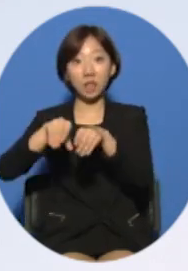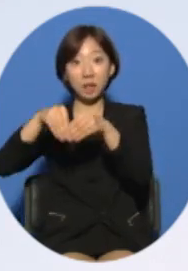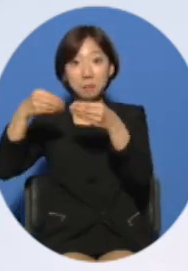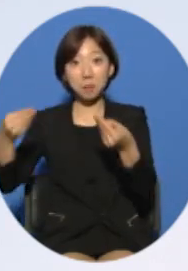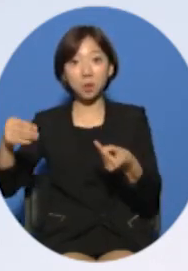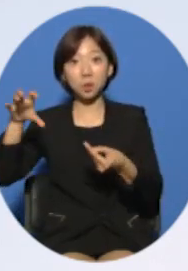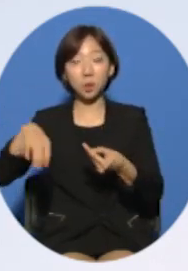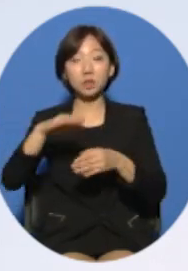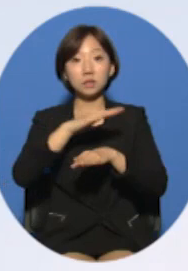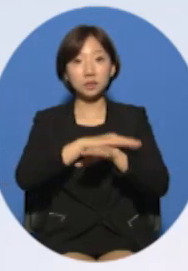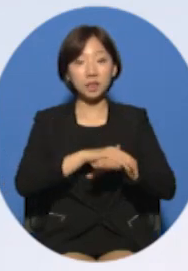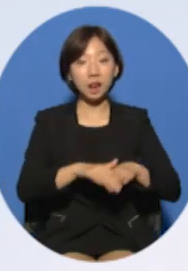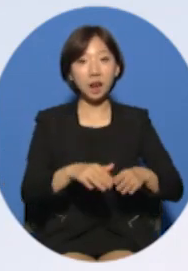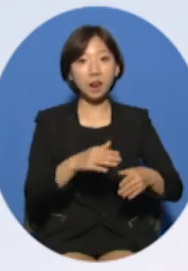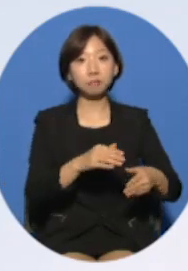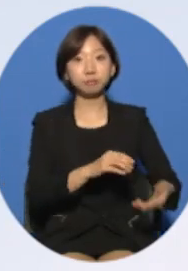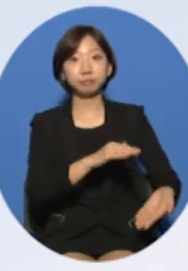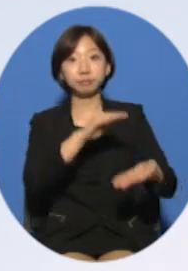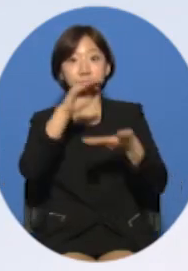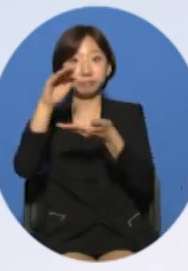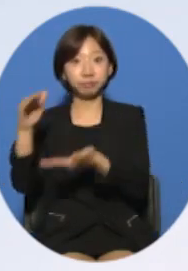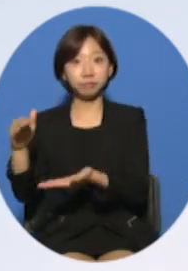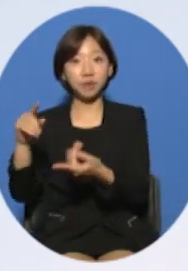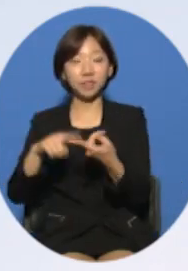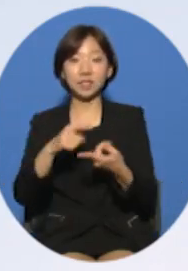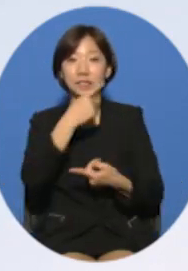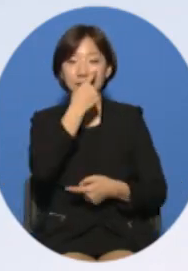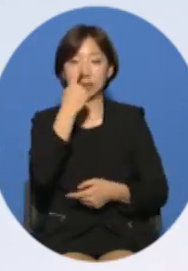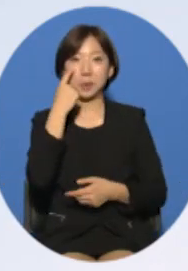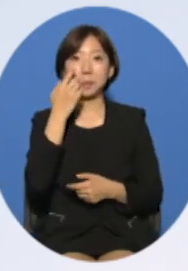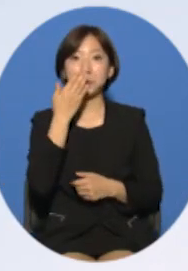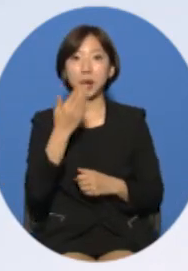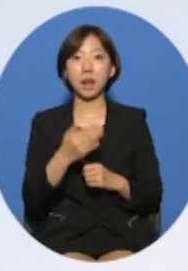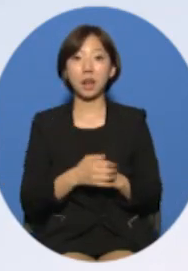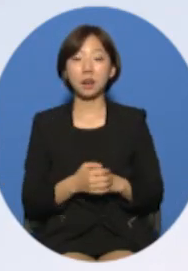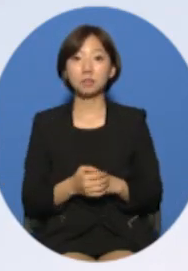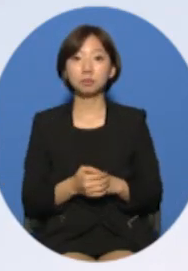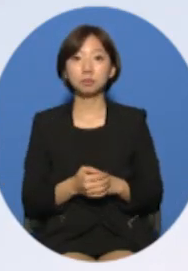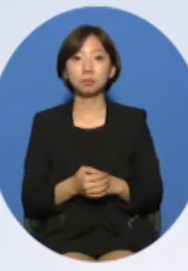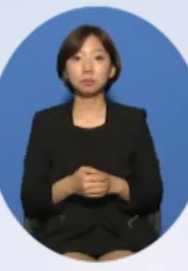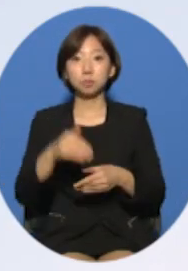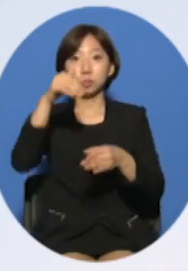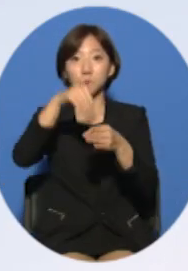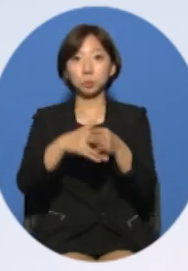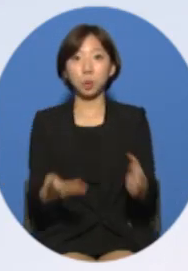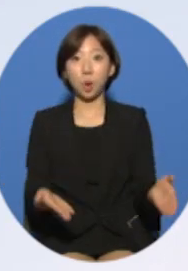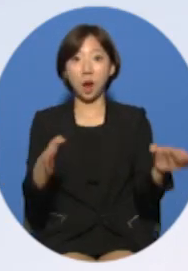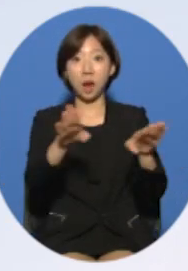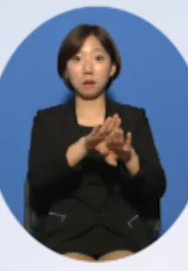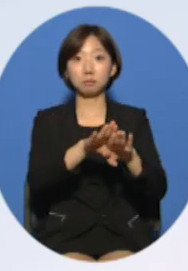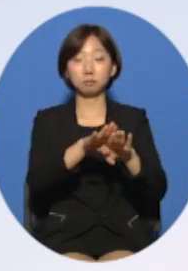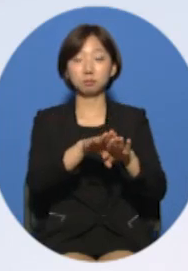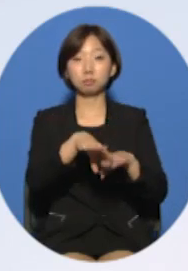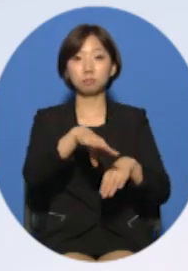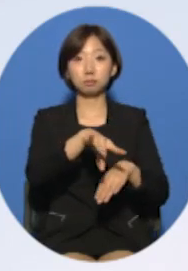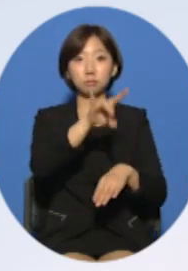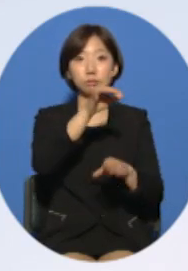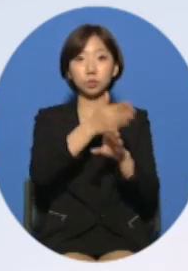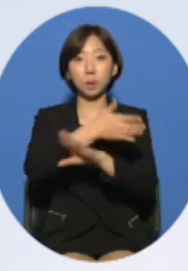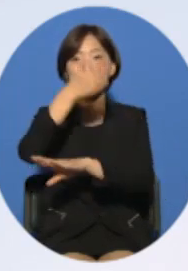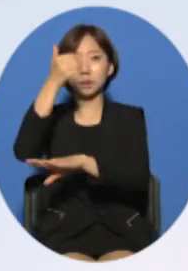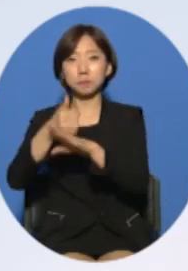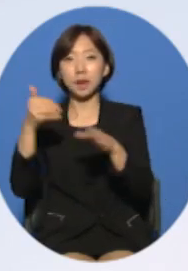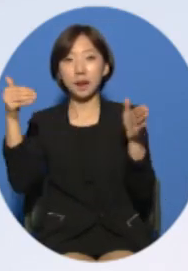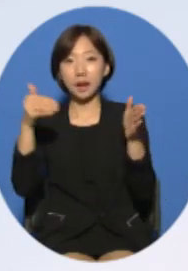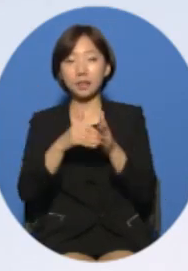잘 이송했는가 안 했는가를 확인시켜주는 그 증거가 되는 겁니다. 네. 네. 투표함이 처음부터 네. 끝까지 안전하게 계속해서 이제